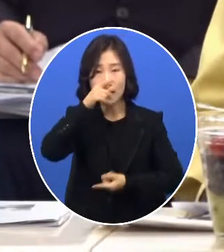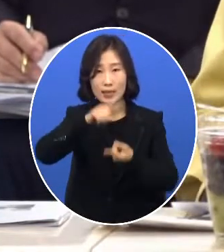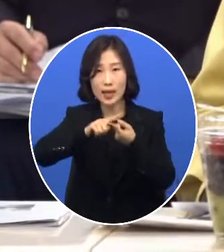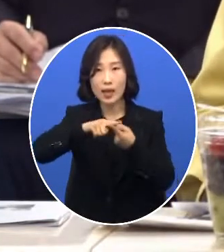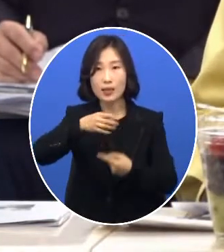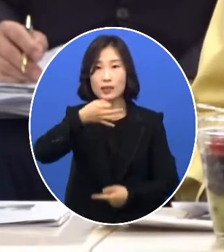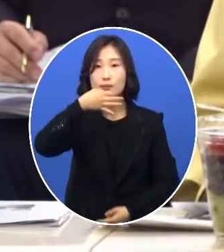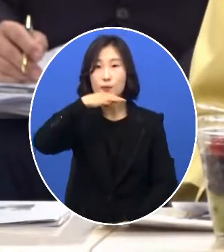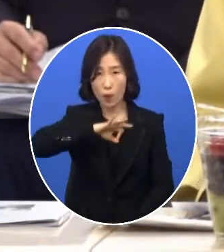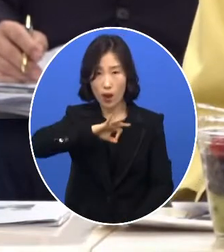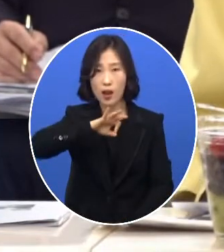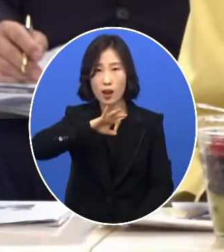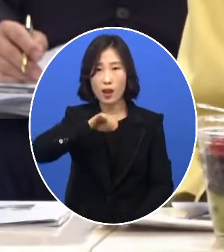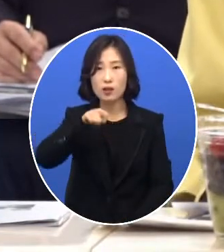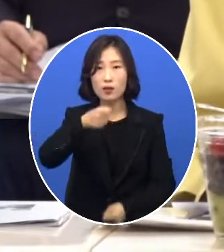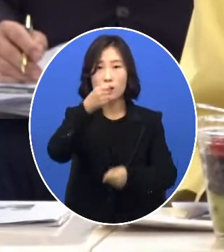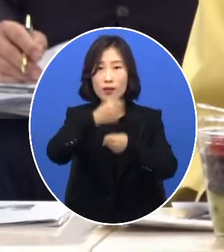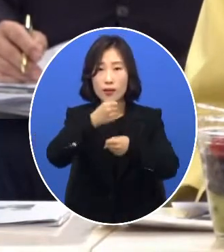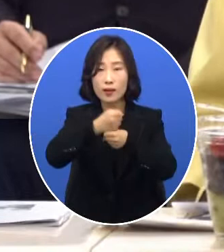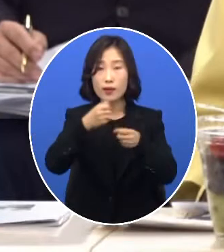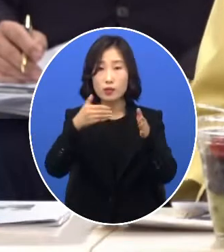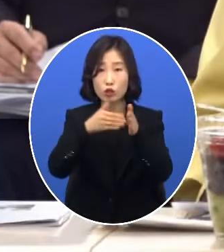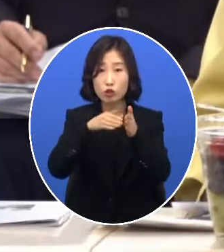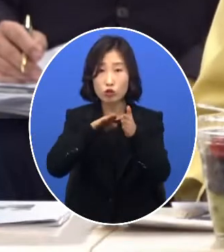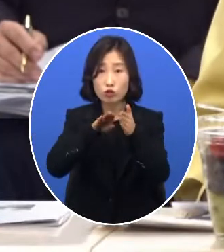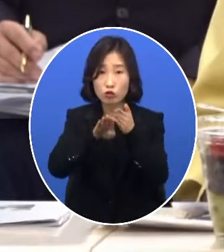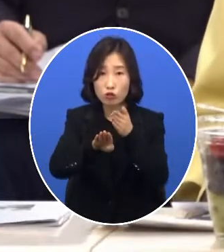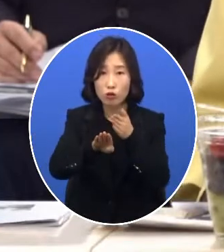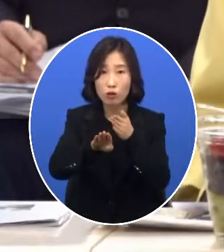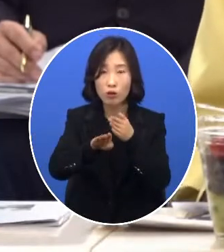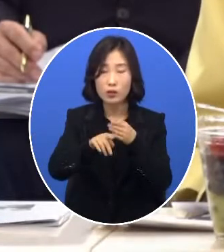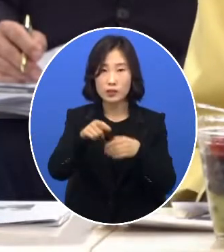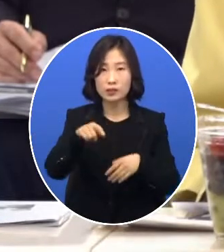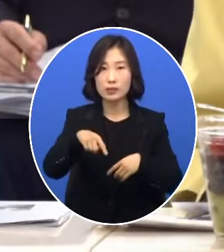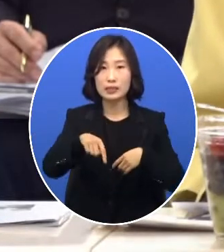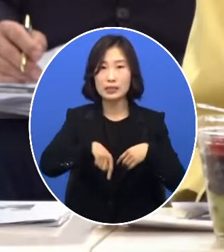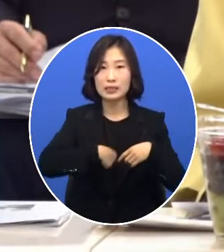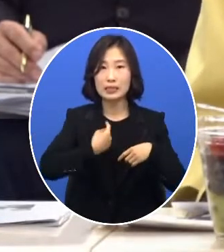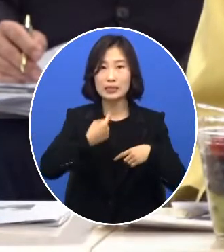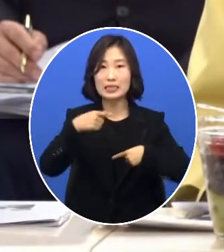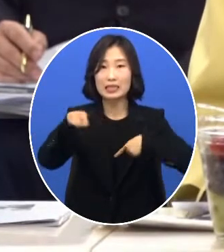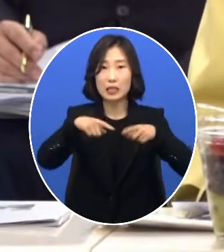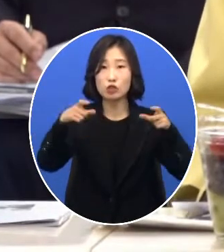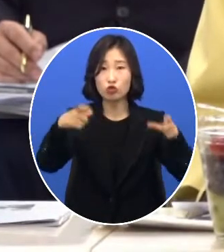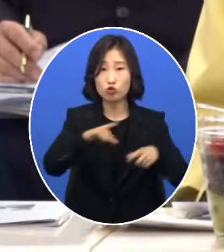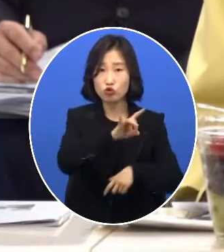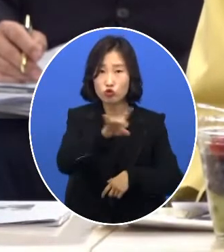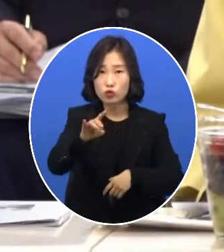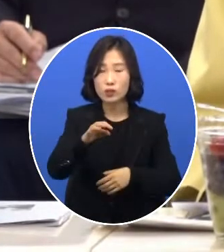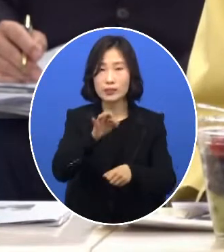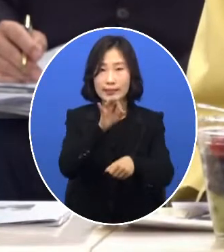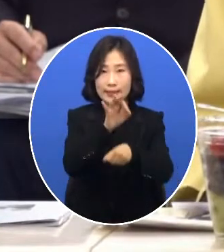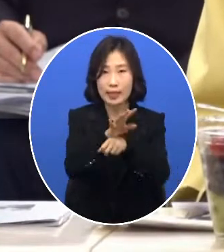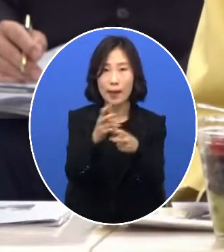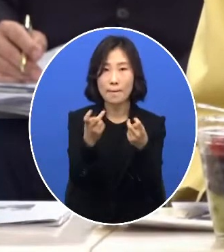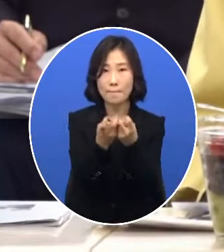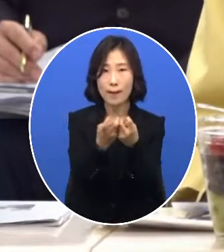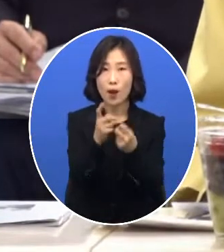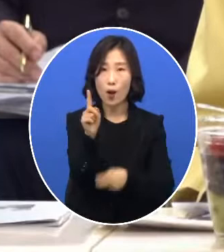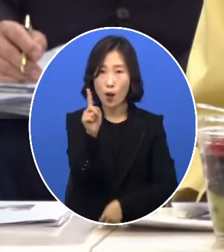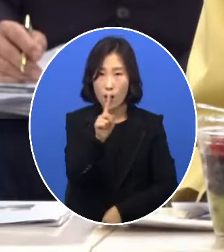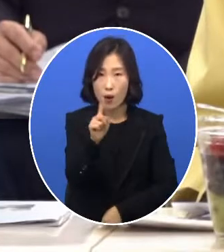그리고 이거를 생산했을 경우에 각 자치구별로 수요와 구매를 어떻게 담당해 나갈